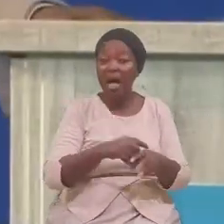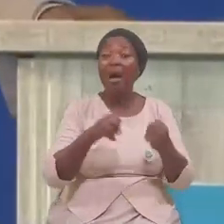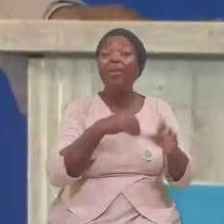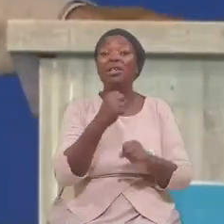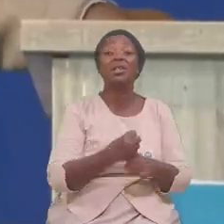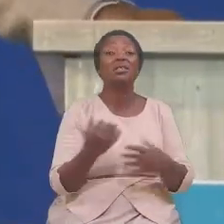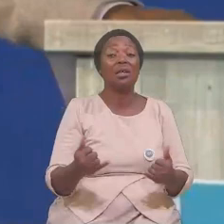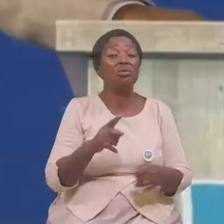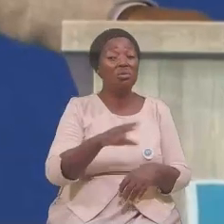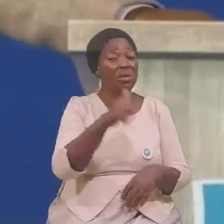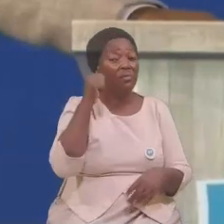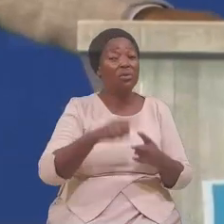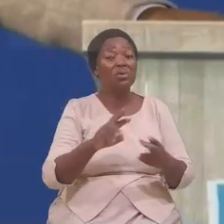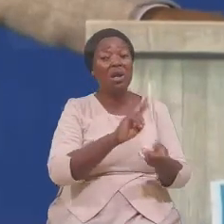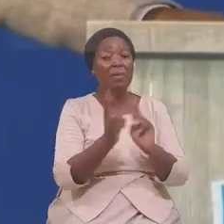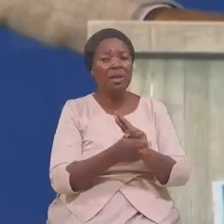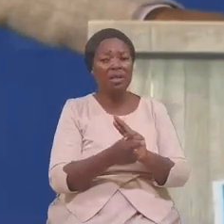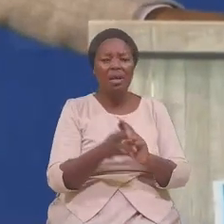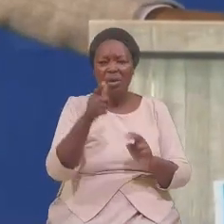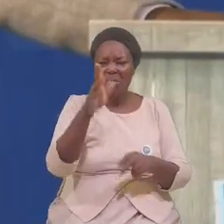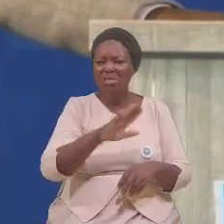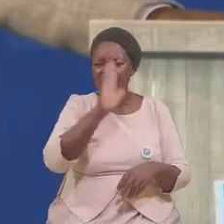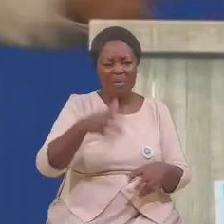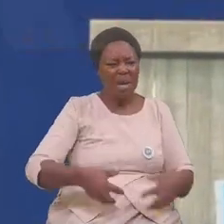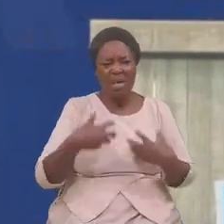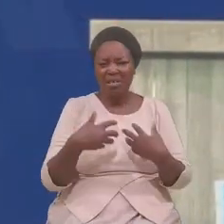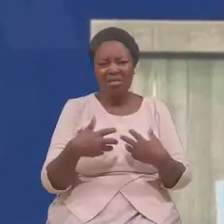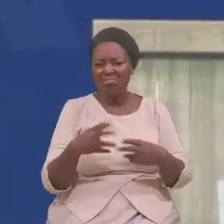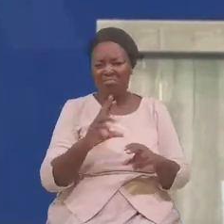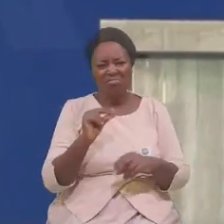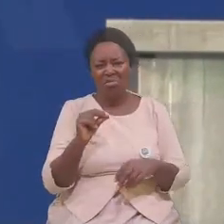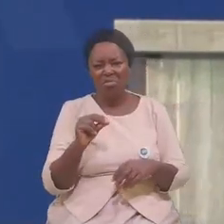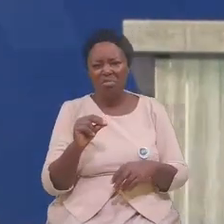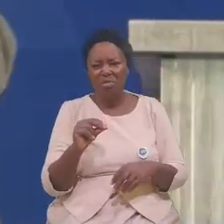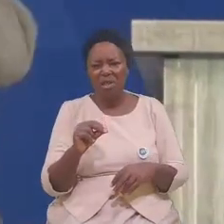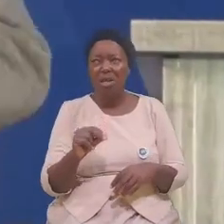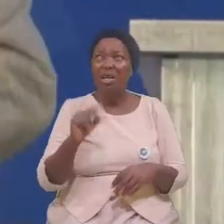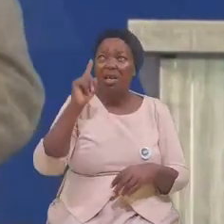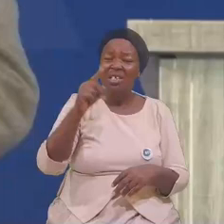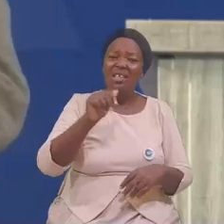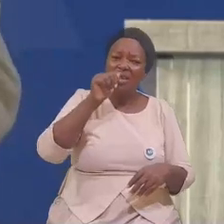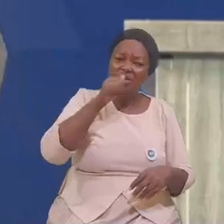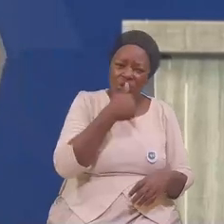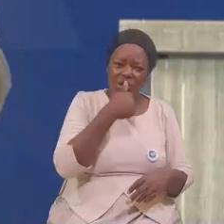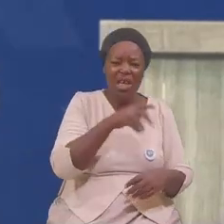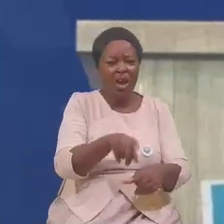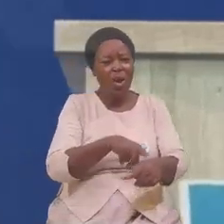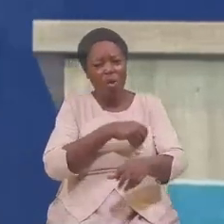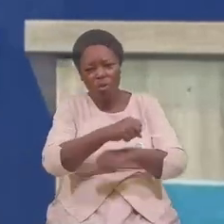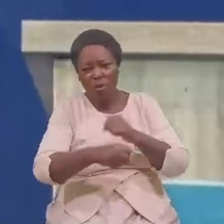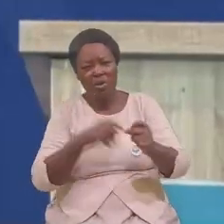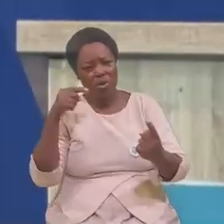t'es pas repenti. Est-ce que Dieu s'est fâché? Non. Il use de patience envers toi, ne voulant